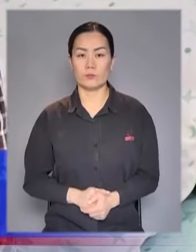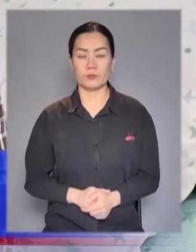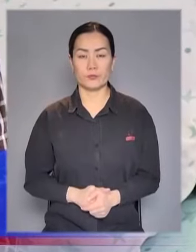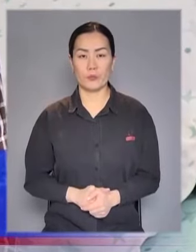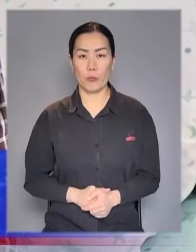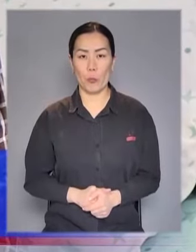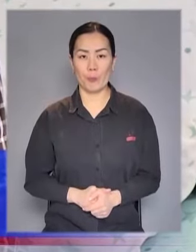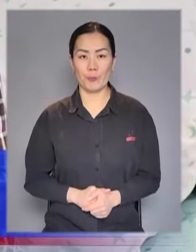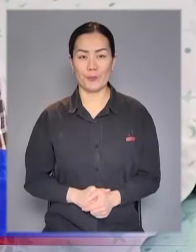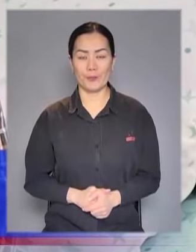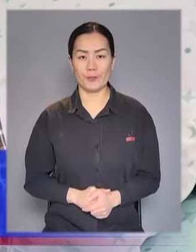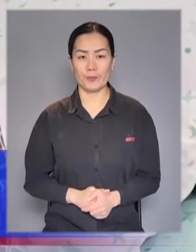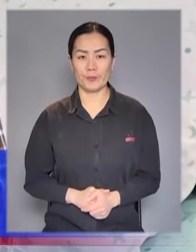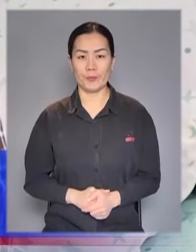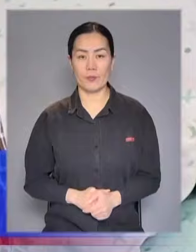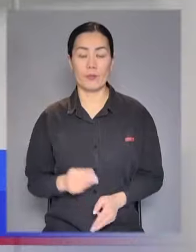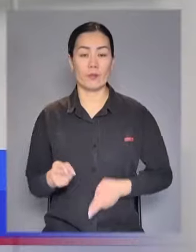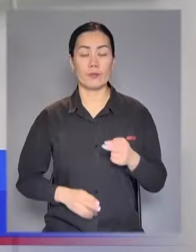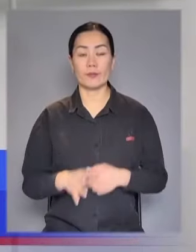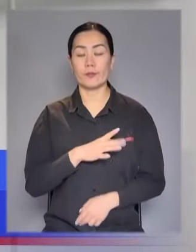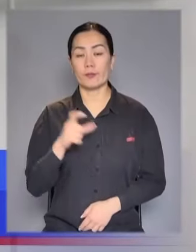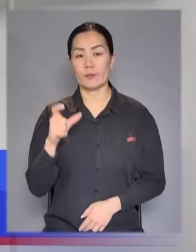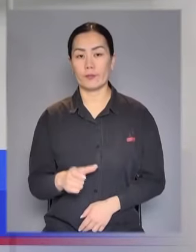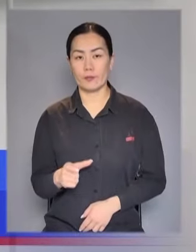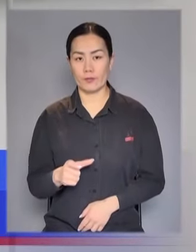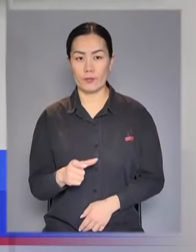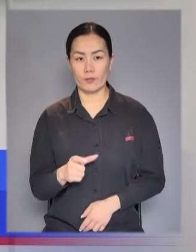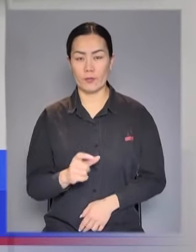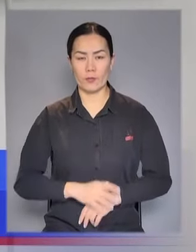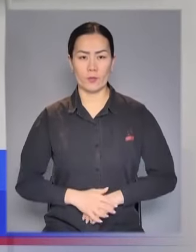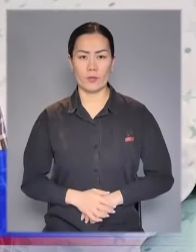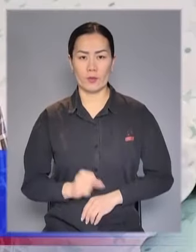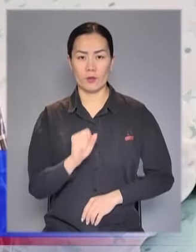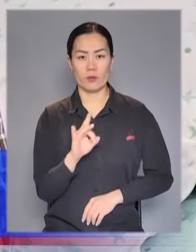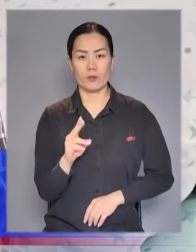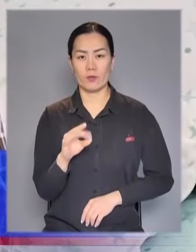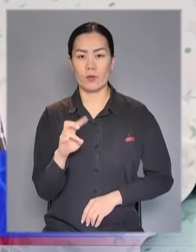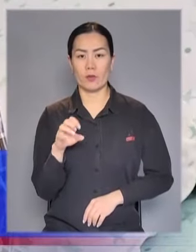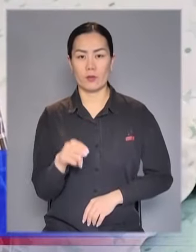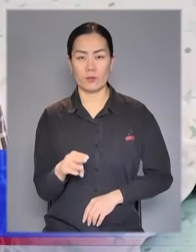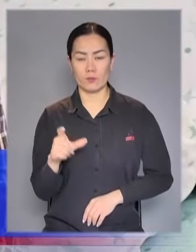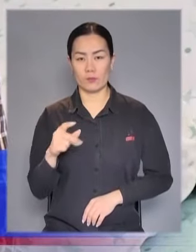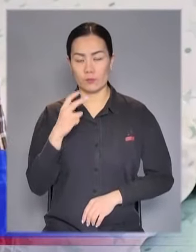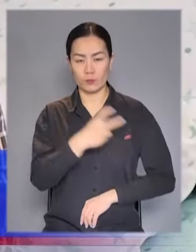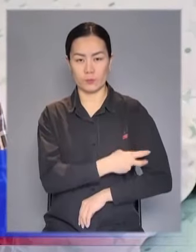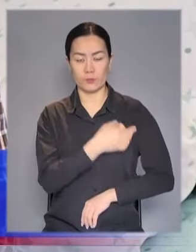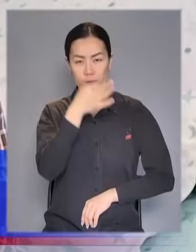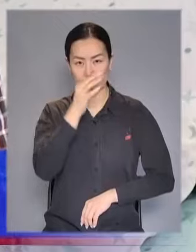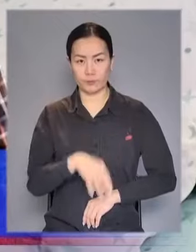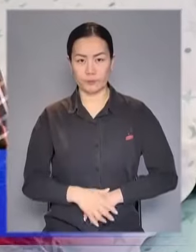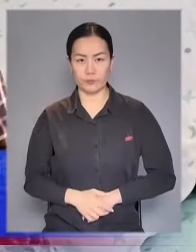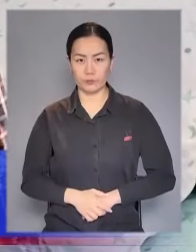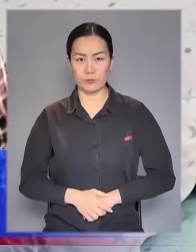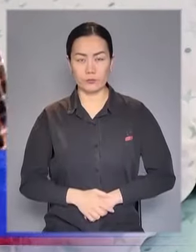почувствовал себя хорошо и мог ходить. Оперировал меня Ирханат Алексеевич. Вот. В принципе,